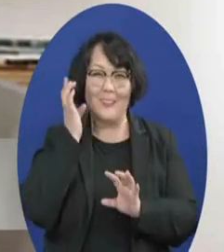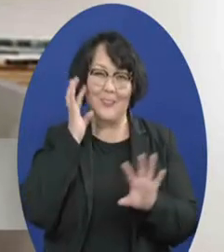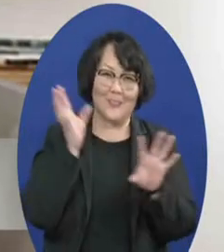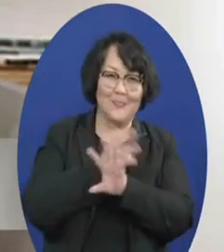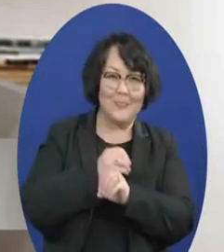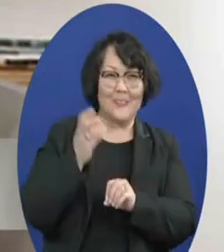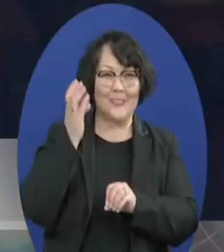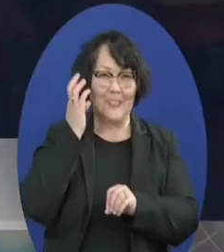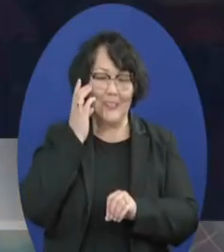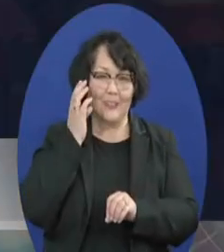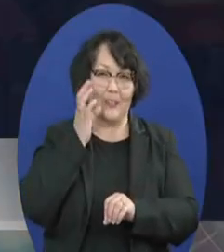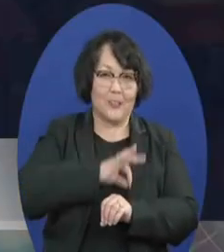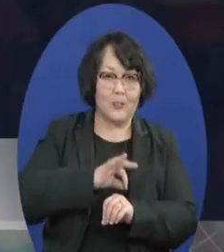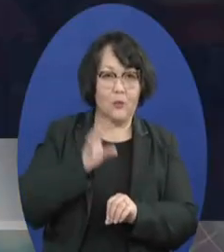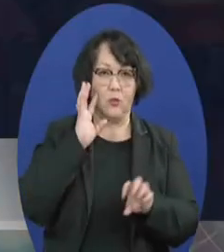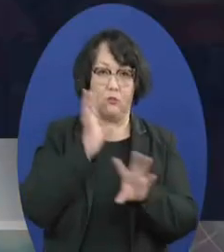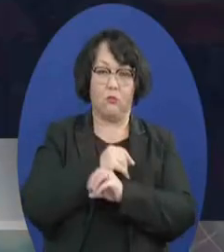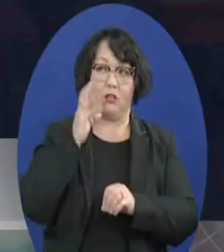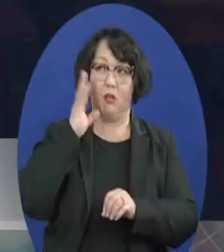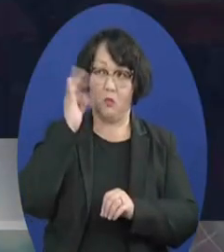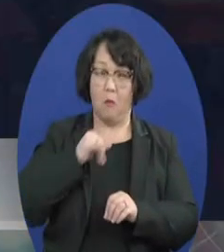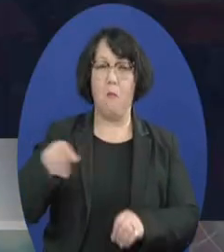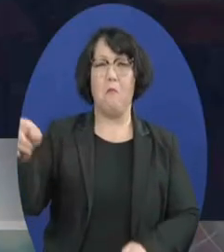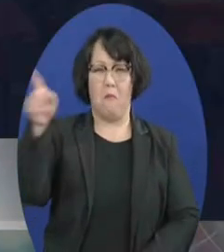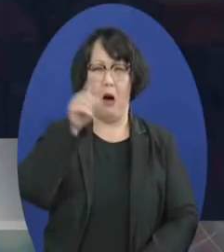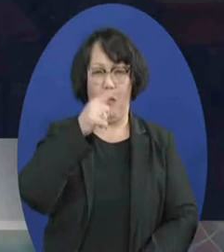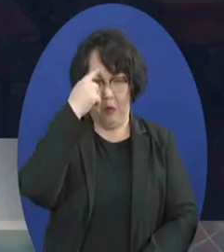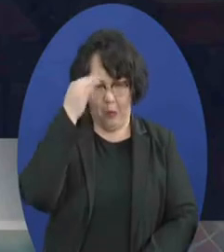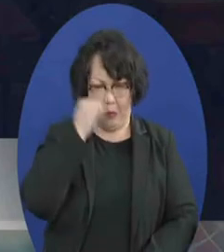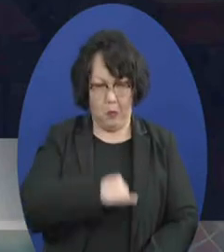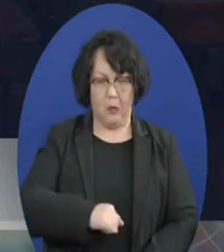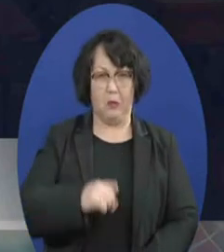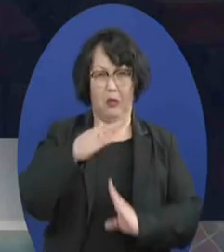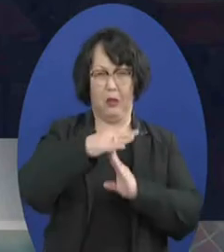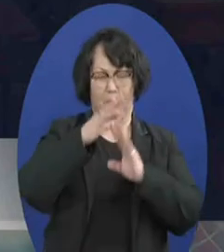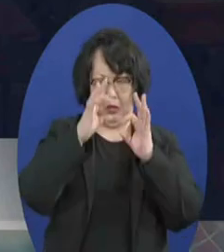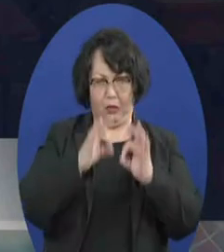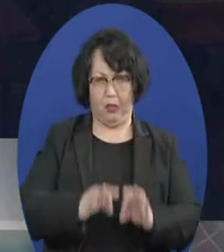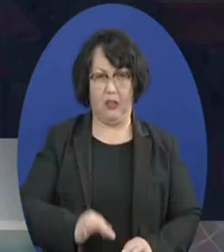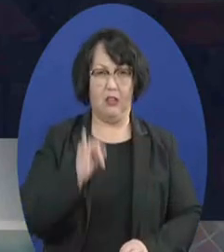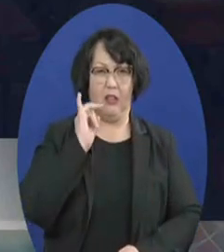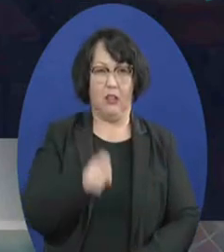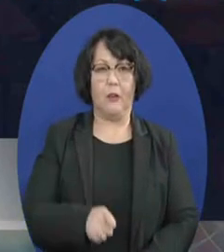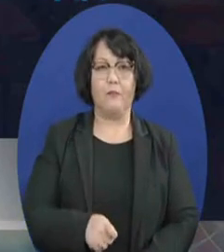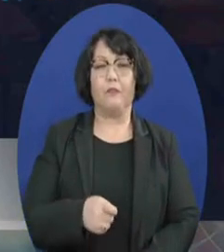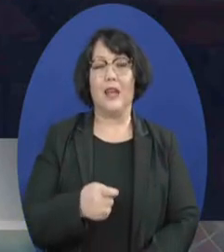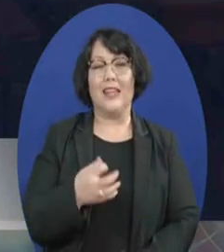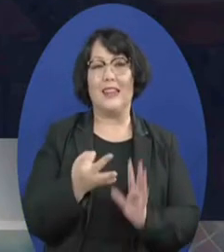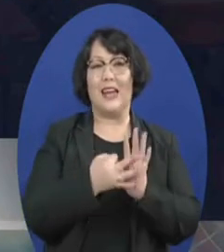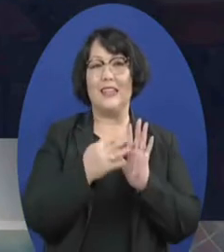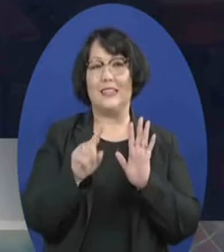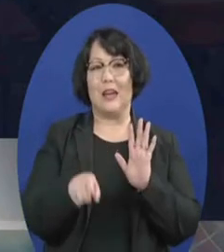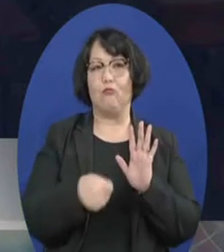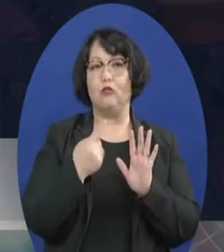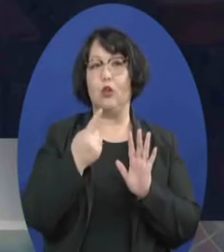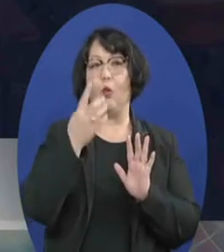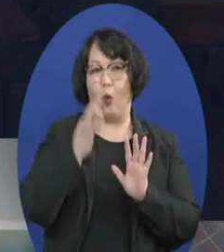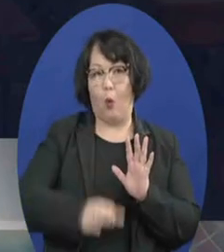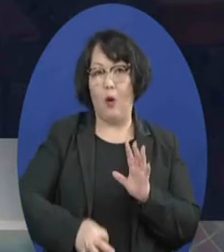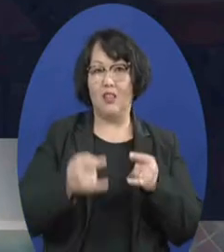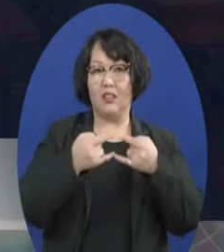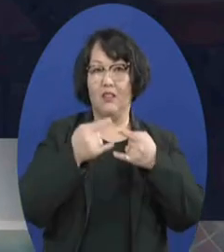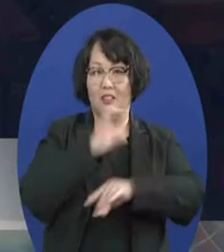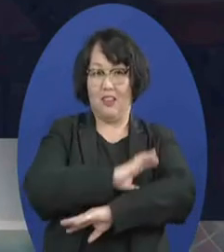авч болох вэ гэдгийг ашиглаж байна. Судалгаагаар 2019-өөс 2020 оны хичээлийн жилд сурагчдын 89.1% нь